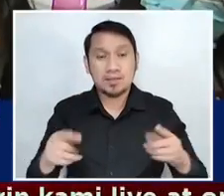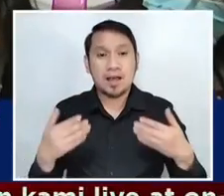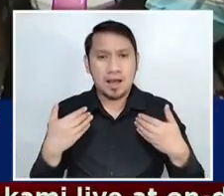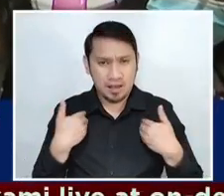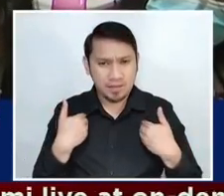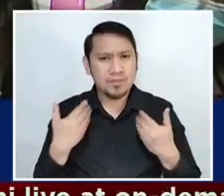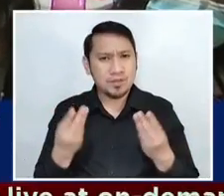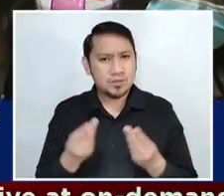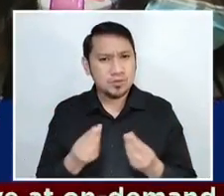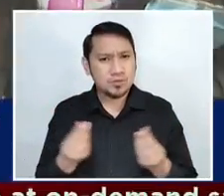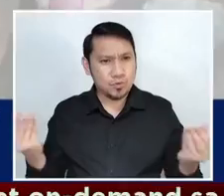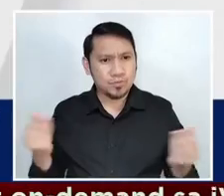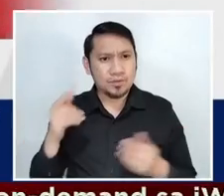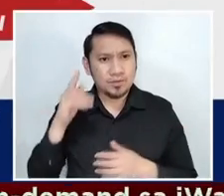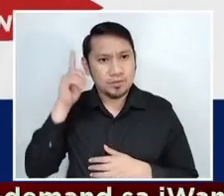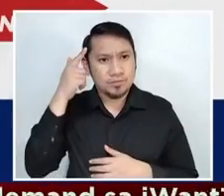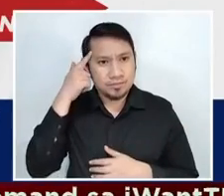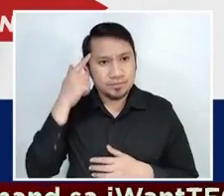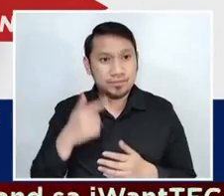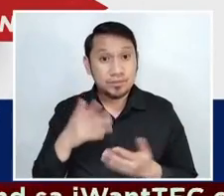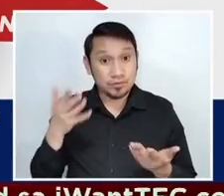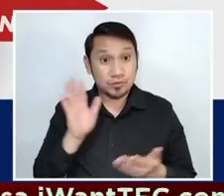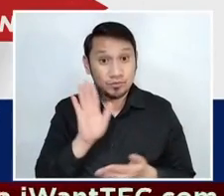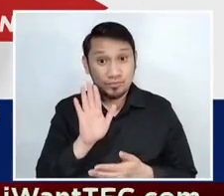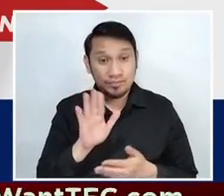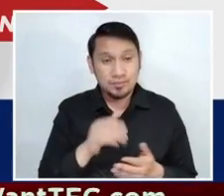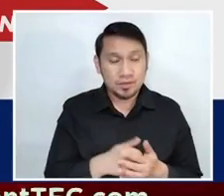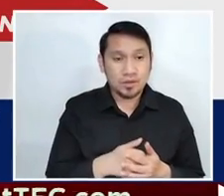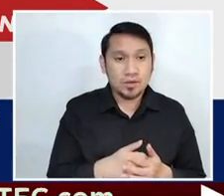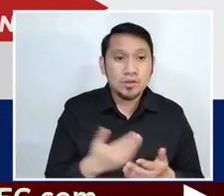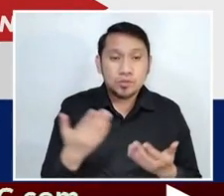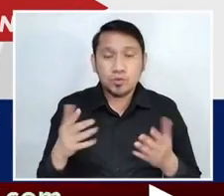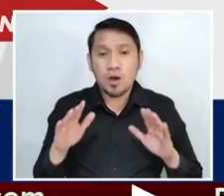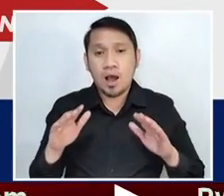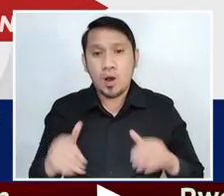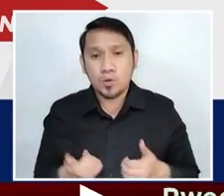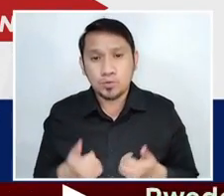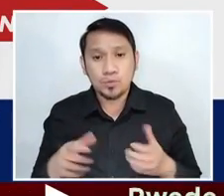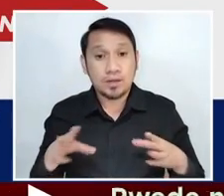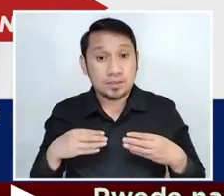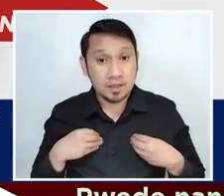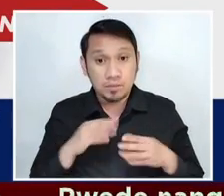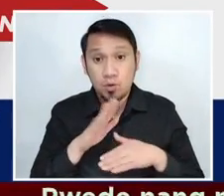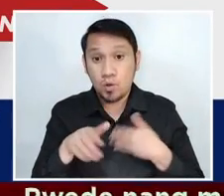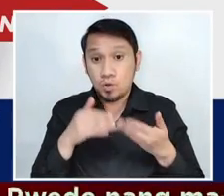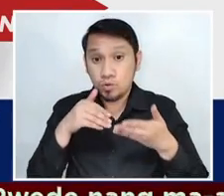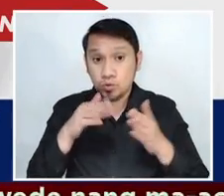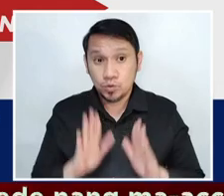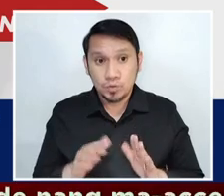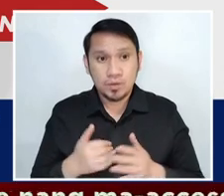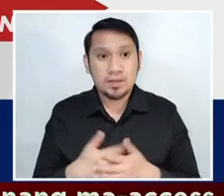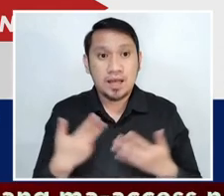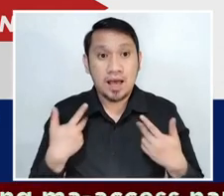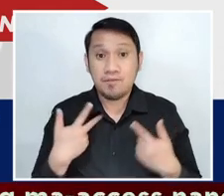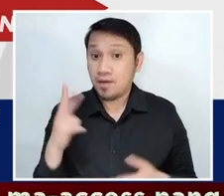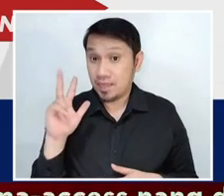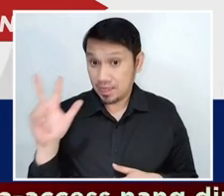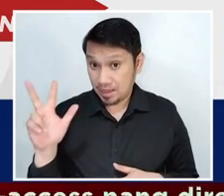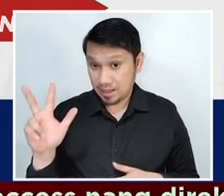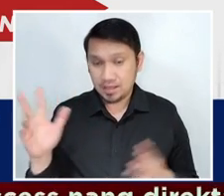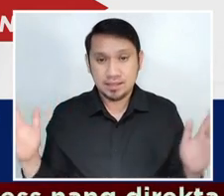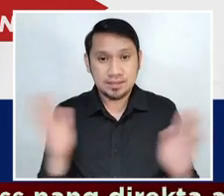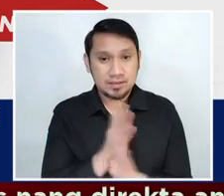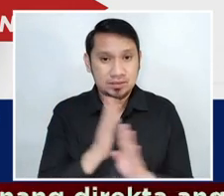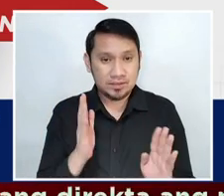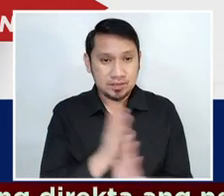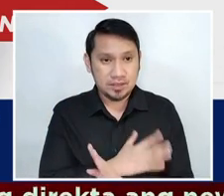paraan ng pamunuan. Para ma-accommodate po lahat ng mga bata ay ginawa naming 3 shift yung iba. Except grade